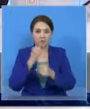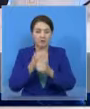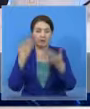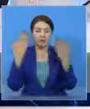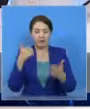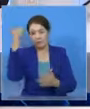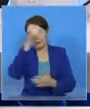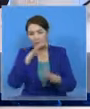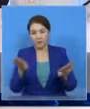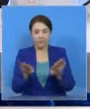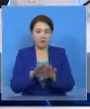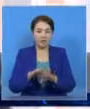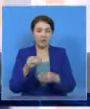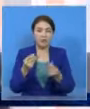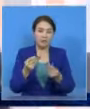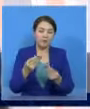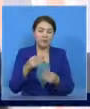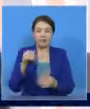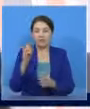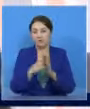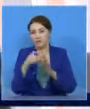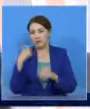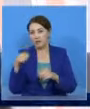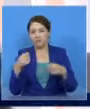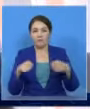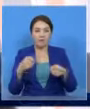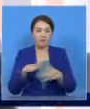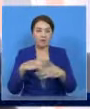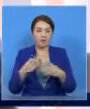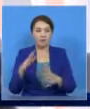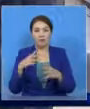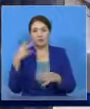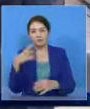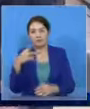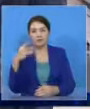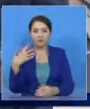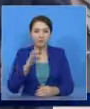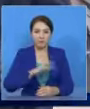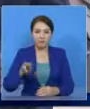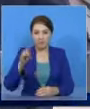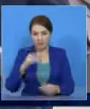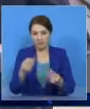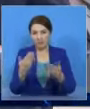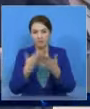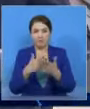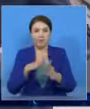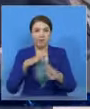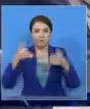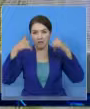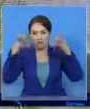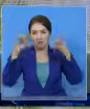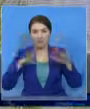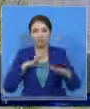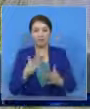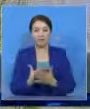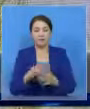текущий год. Так, на субсидирование сельхозтоваропроизводителей выделено свыше 23 миллиардов тенге. Поголовье крупного